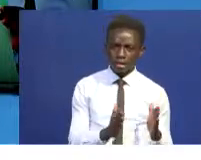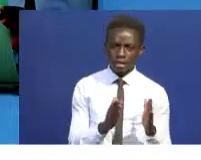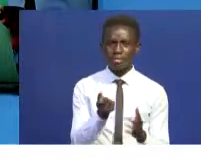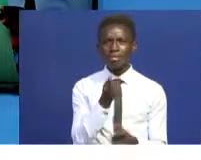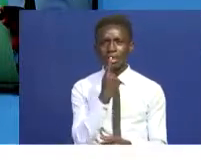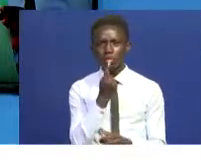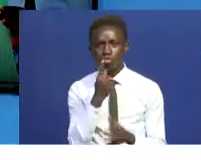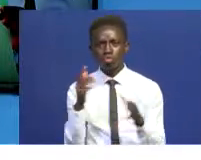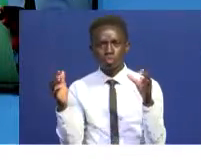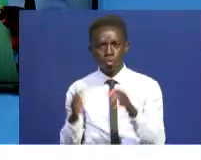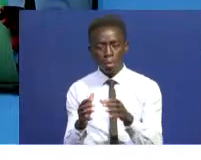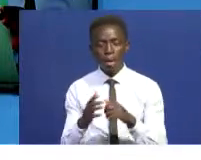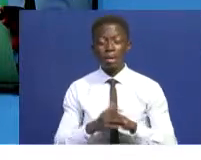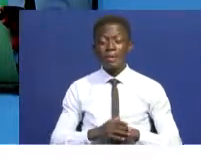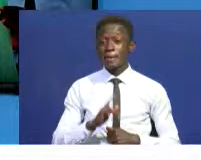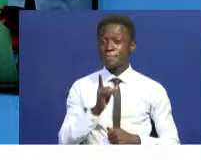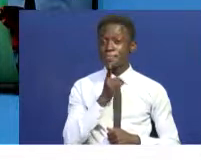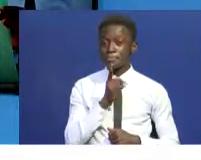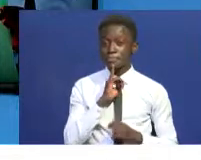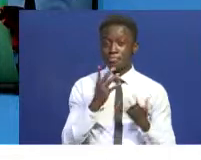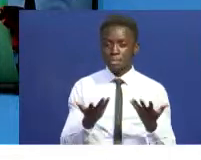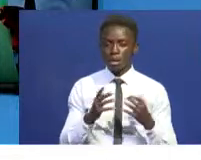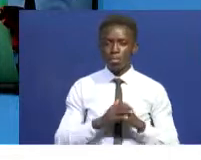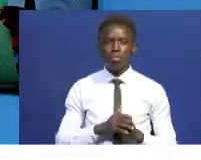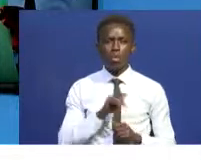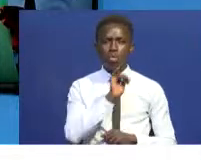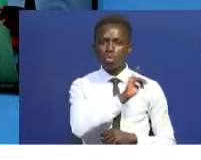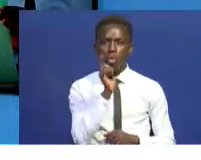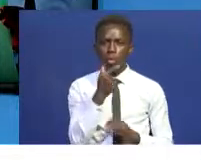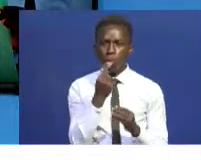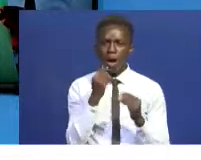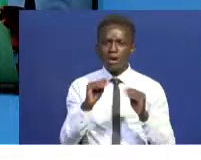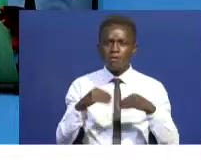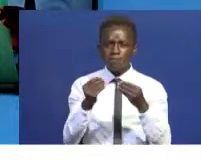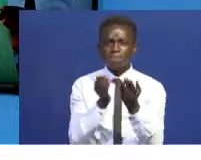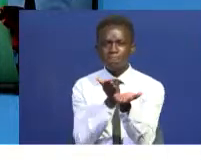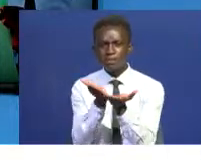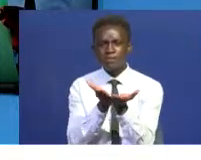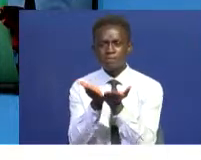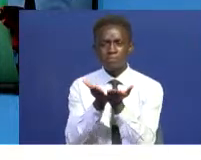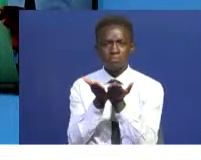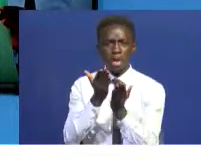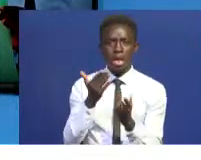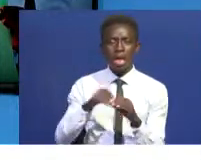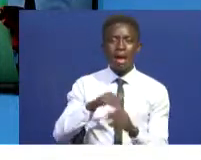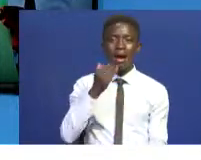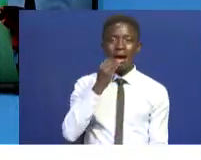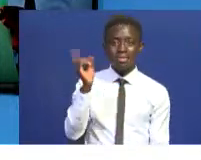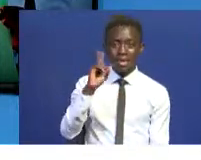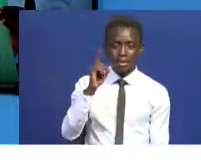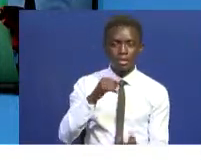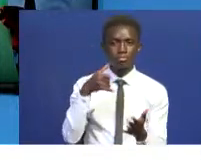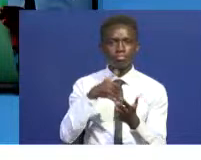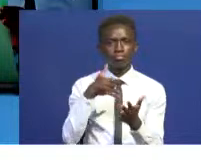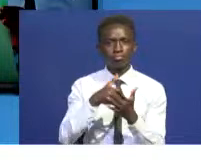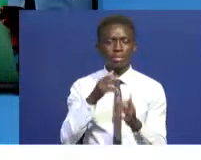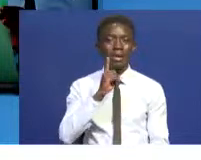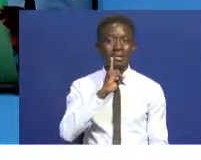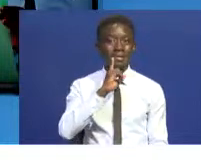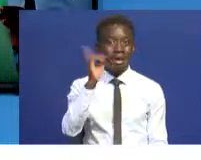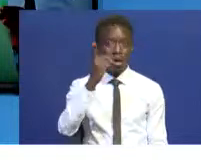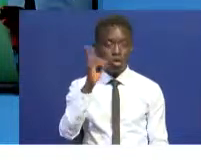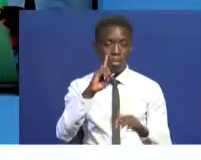meno wanasema wataalamu wanaotoa huduma maalum katika hospitali kuu ya Kenyatta pamoja na mafunzo katika chuo kikuu cha Nairobi